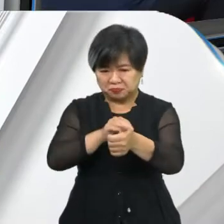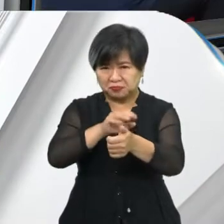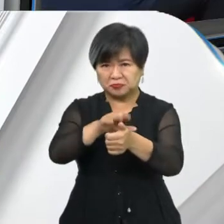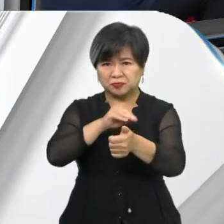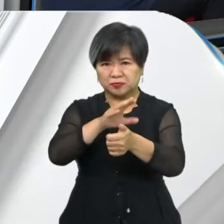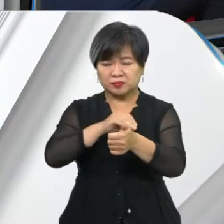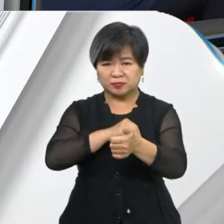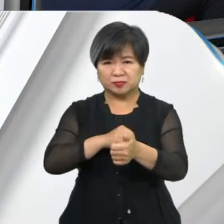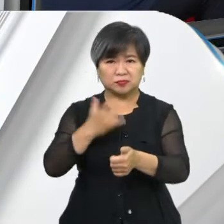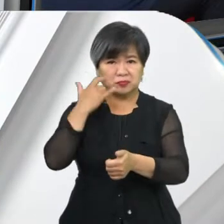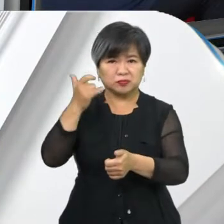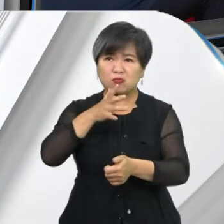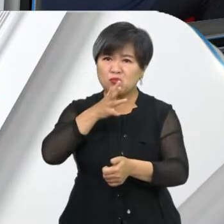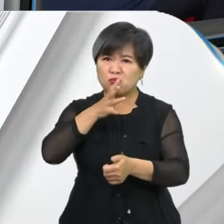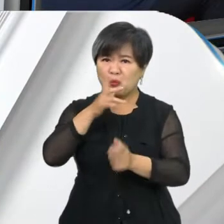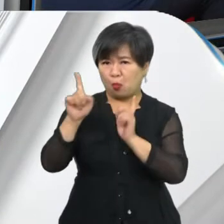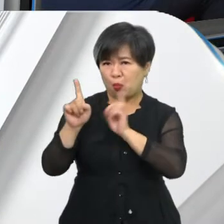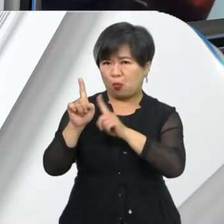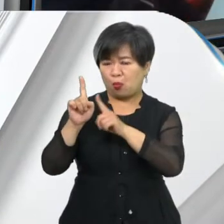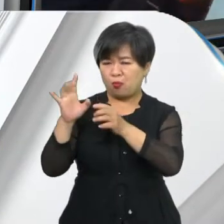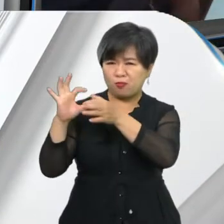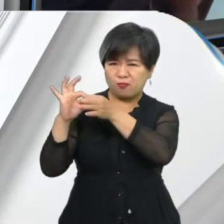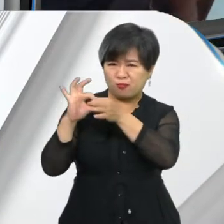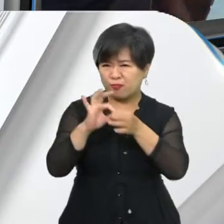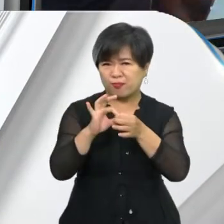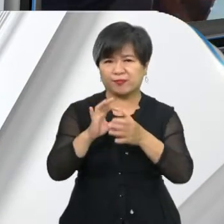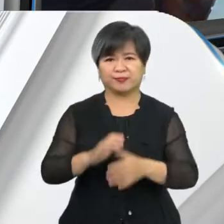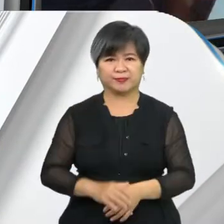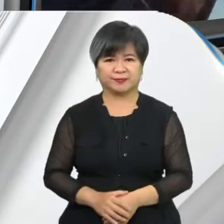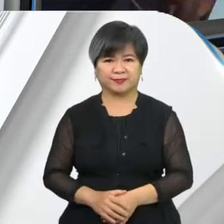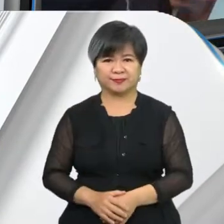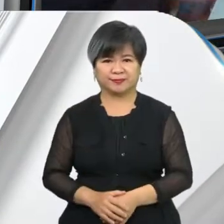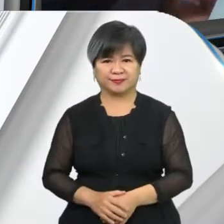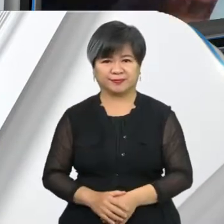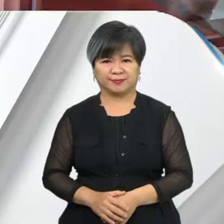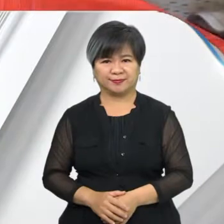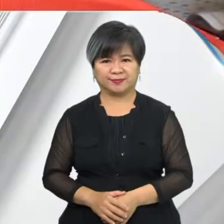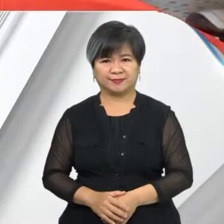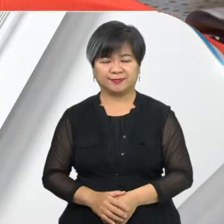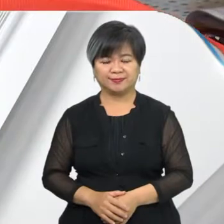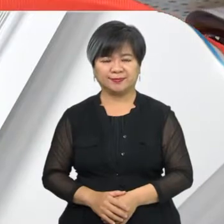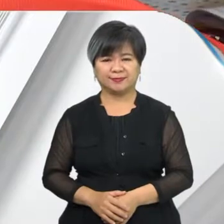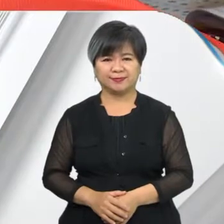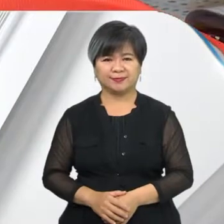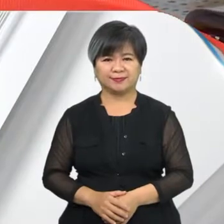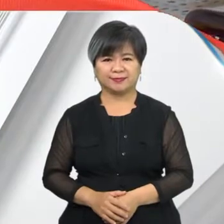本机到签准罗主公的建立相关的认同。